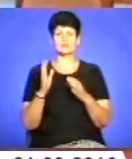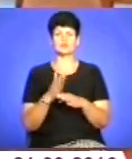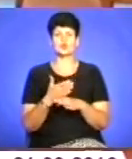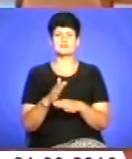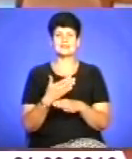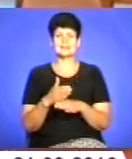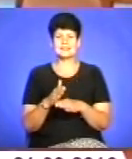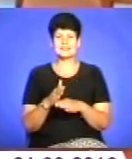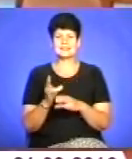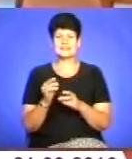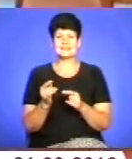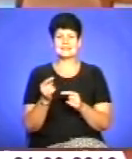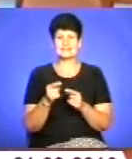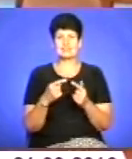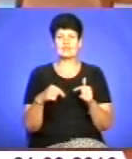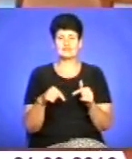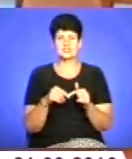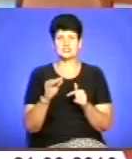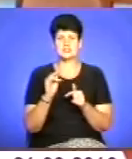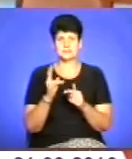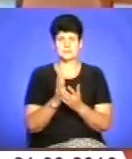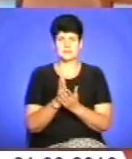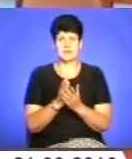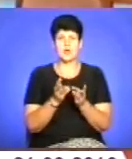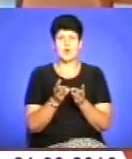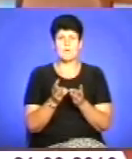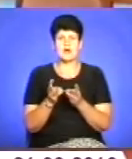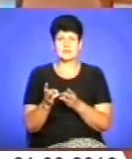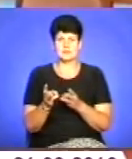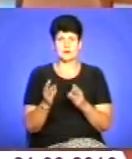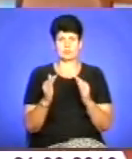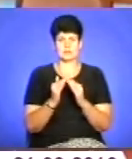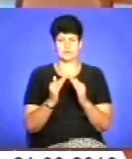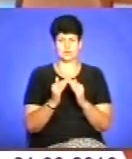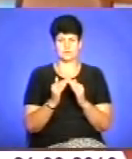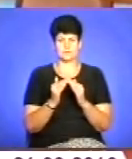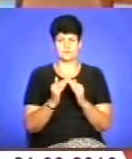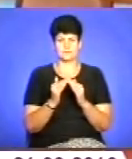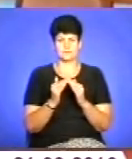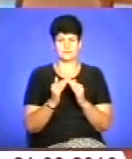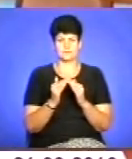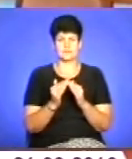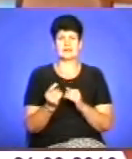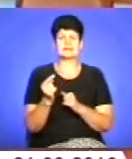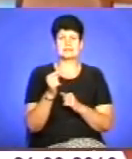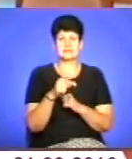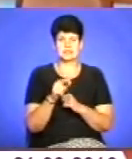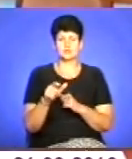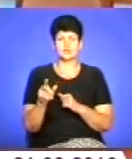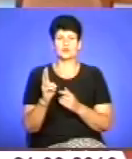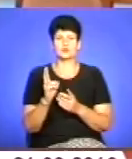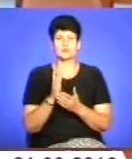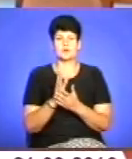на такий вид житлово-комунальної послуги, як опалення житлового будинку. Для тих людей, які мають